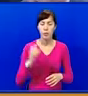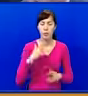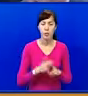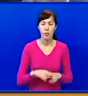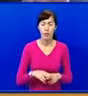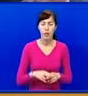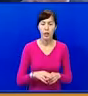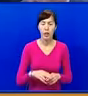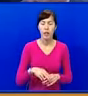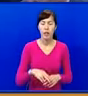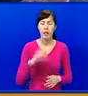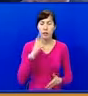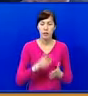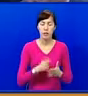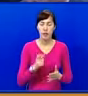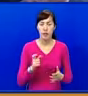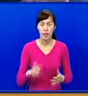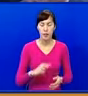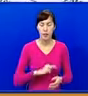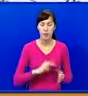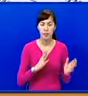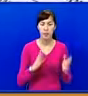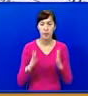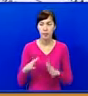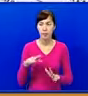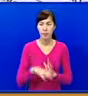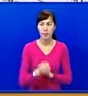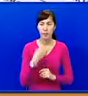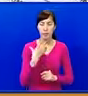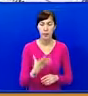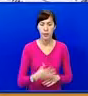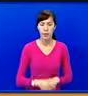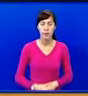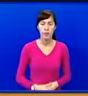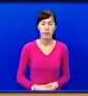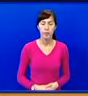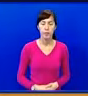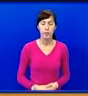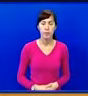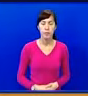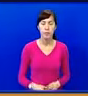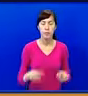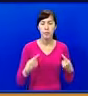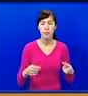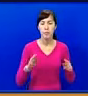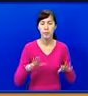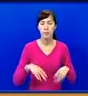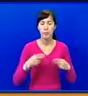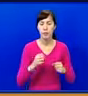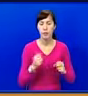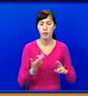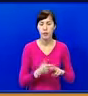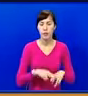жүре түзіледі деп үміт артқан саланың жұмысы жүйеге түссе игі. Әкімшілік басқа-басқа жерге бермесе де осы